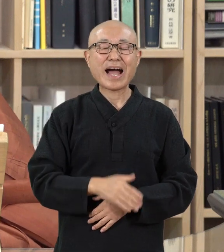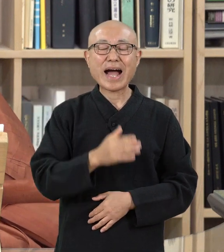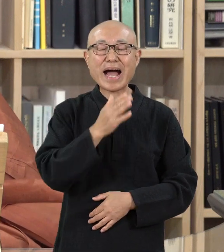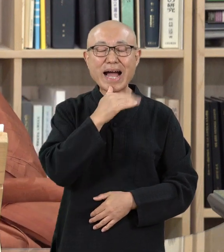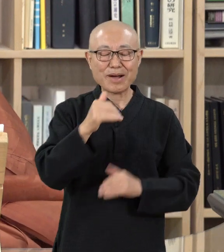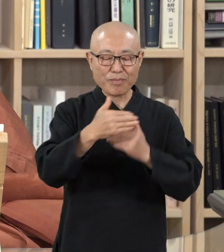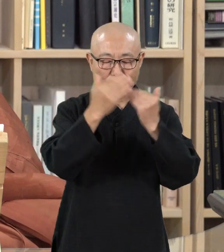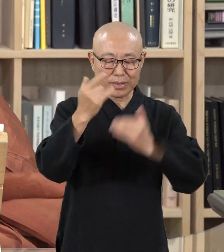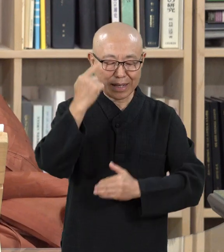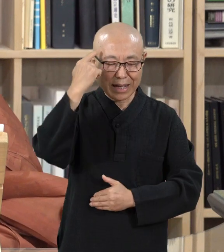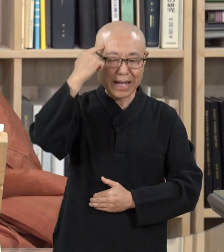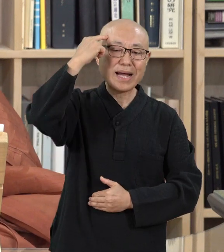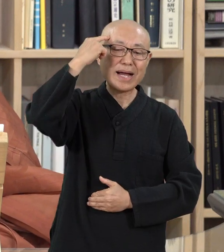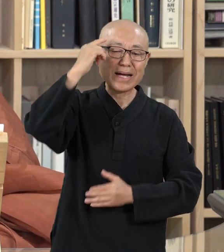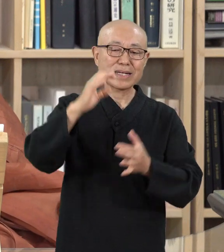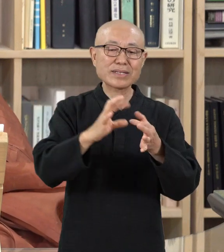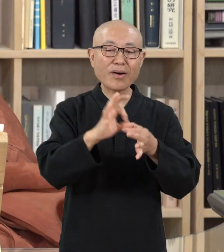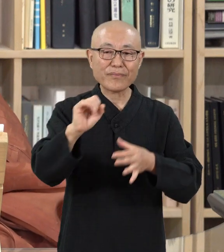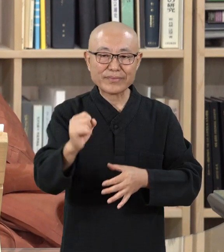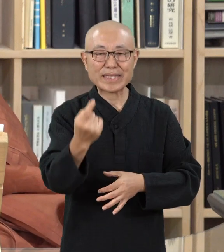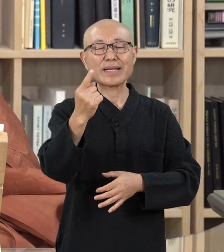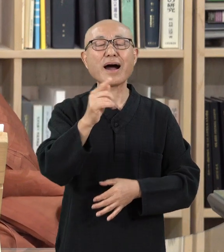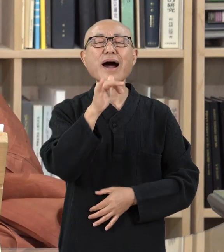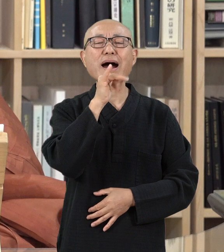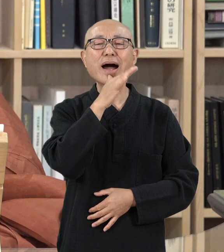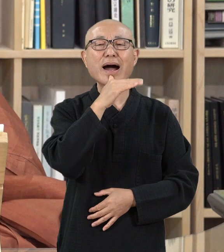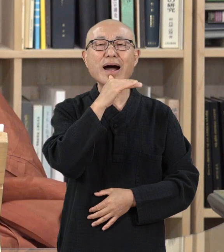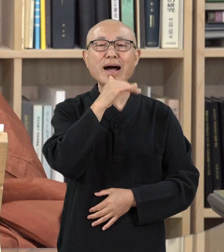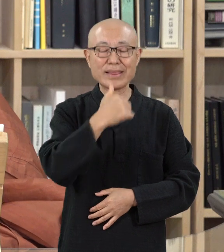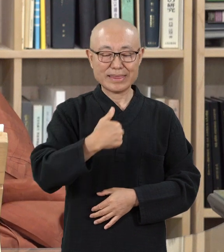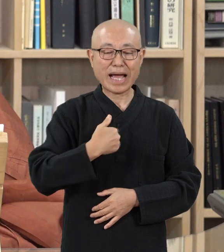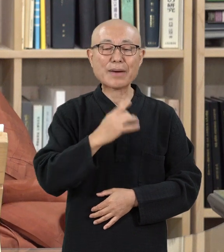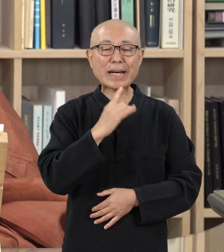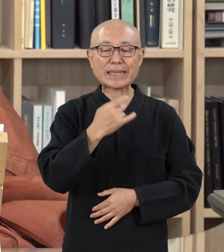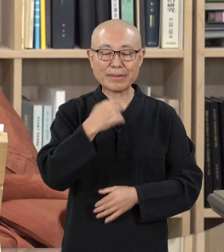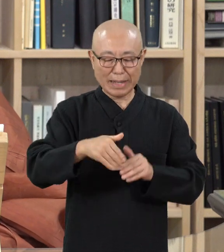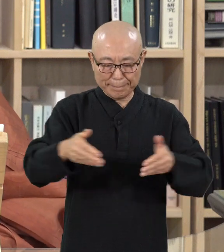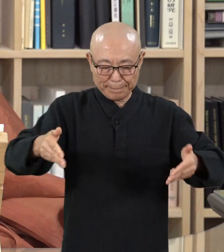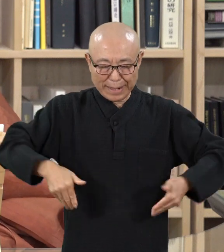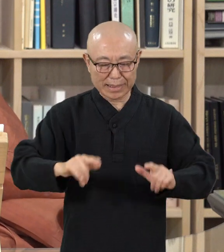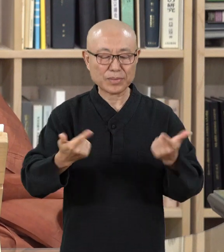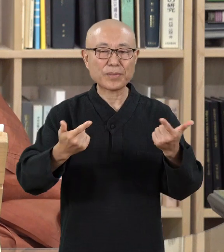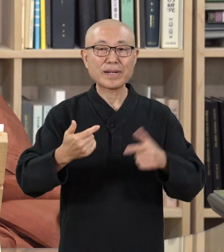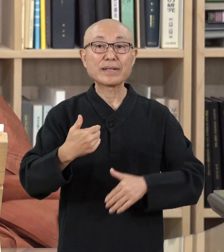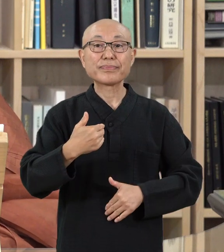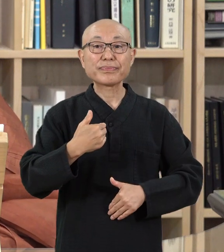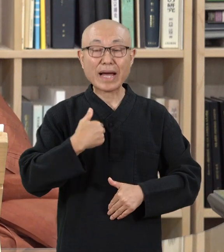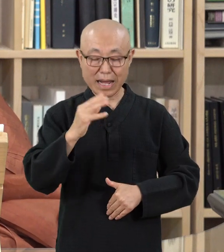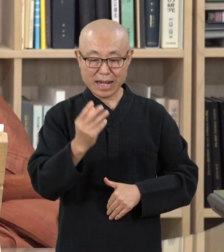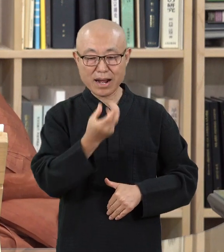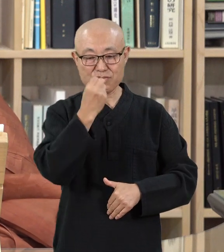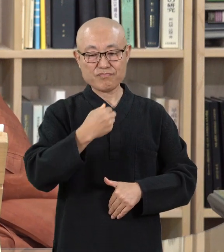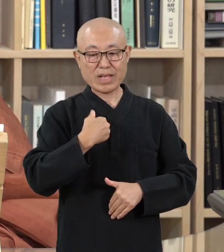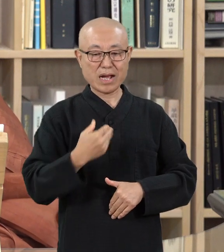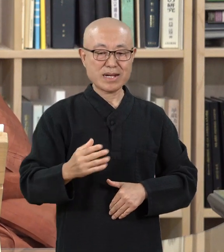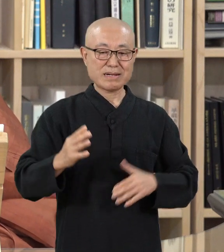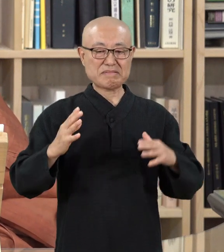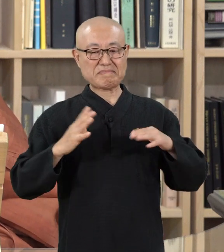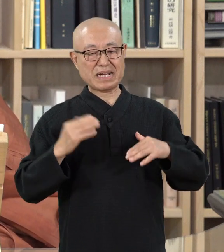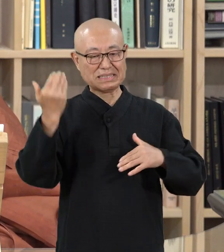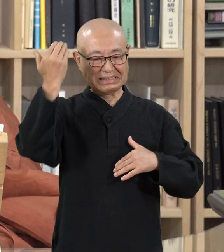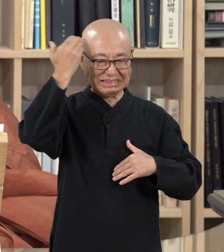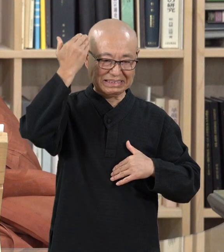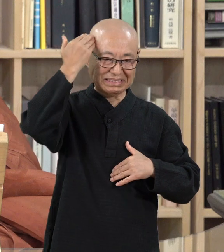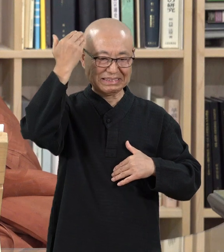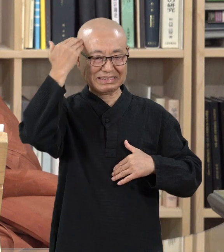있는 것을 본인은 오직 나만 해서 나의 그 거룩함, 나의 그 뭐 훌륭하다